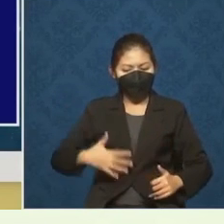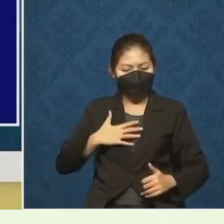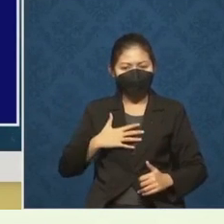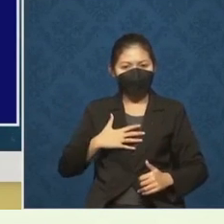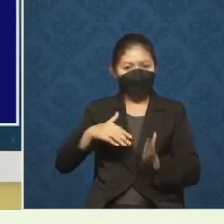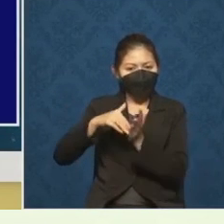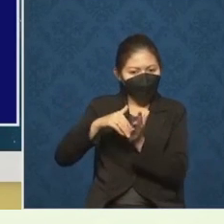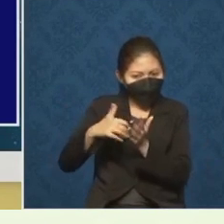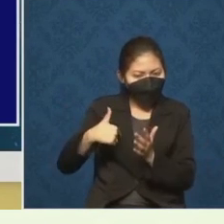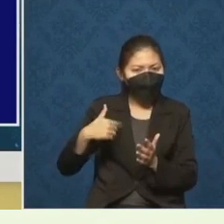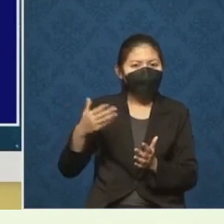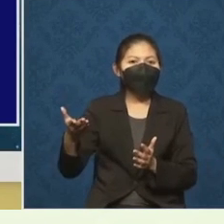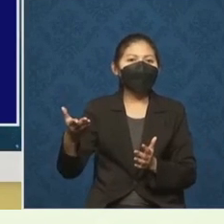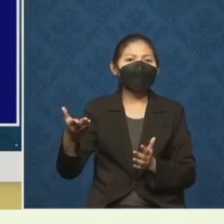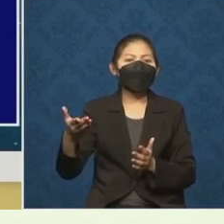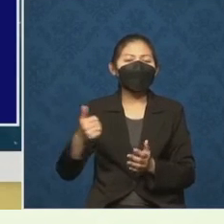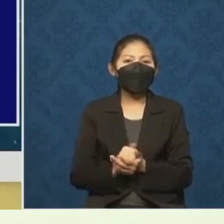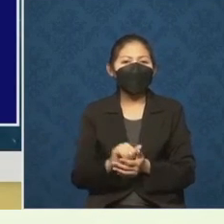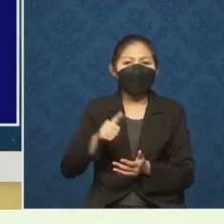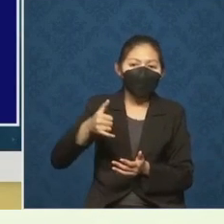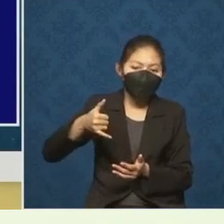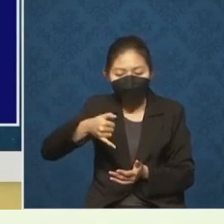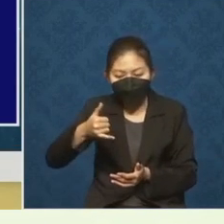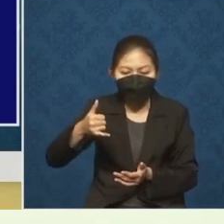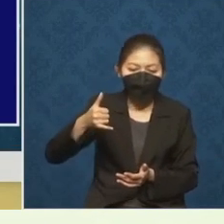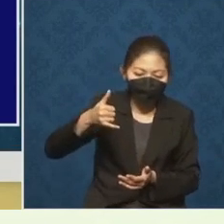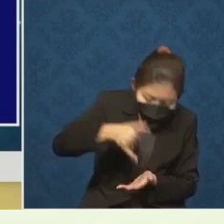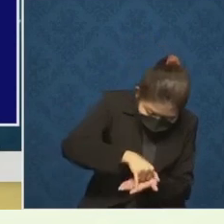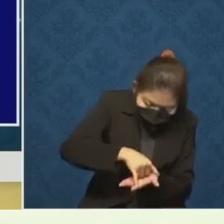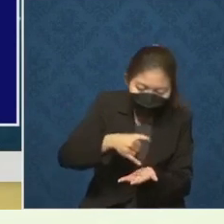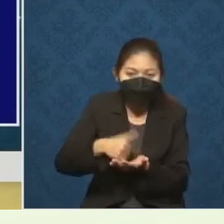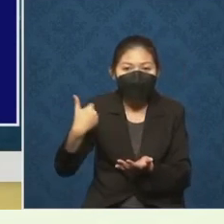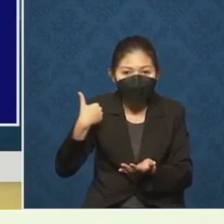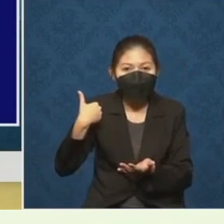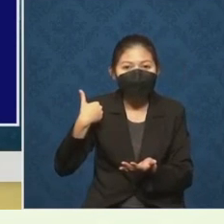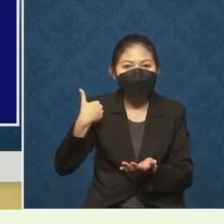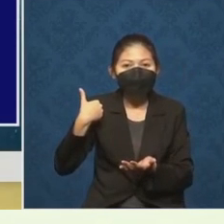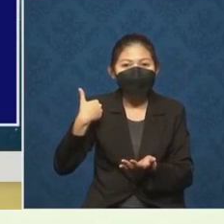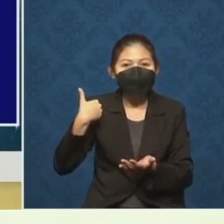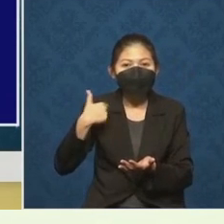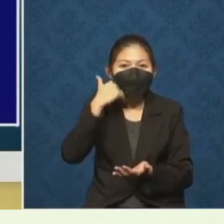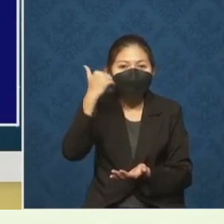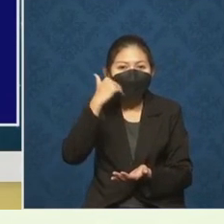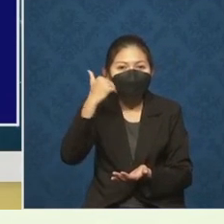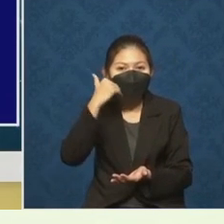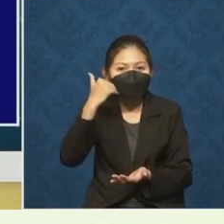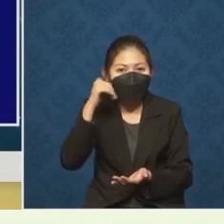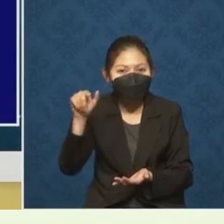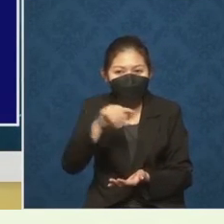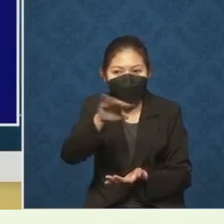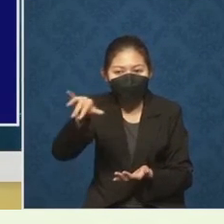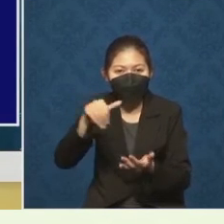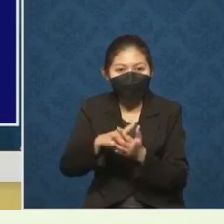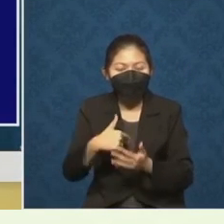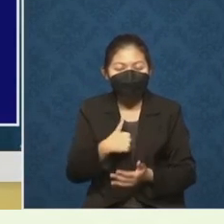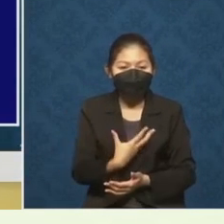ะหัวทิ่มล้มกระมำอะไรต่างๆเหล่านี้แล้วนะครับอายเขานะครับจิตใจก็หวั่นไหว